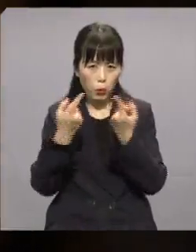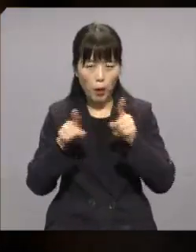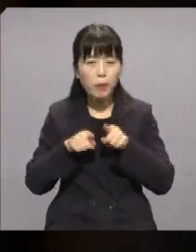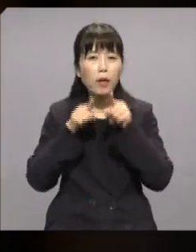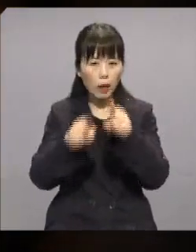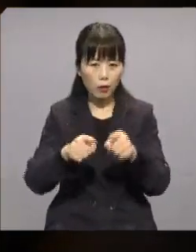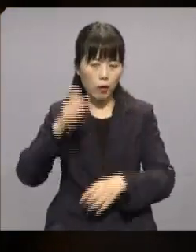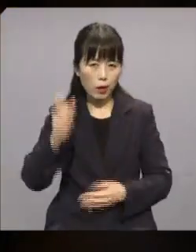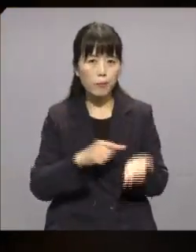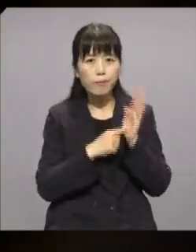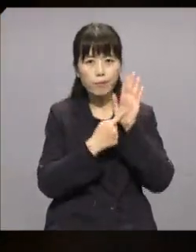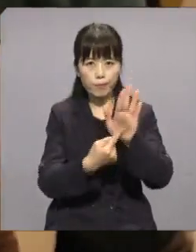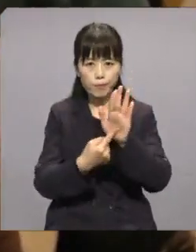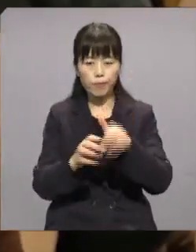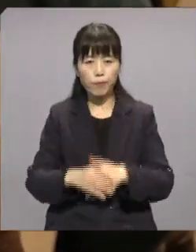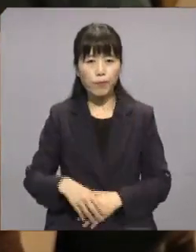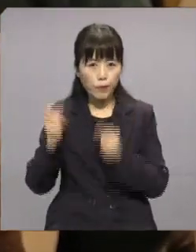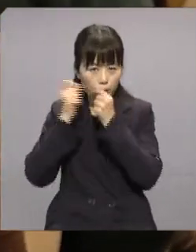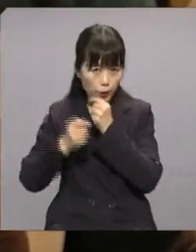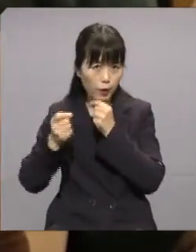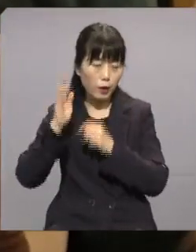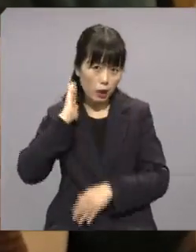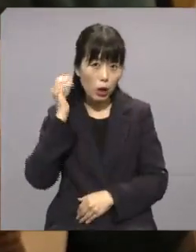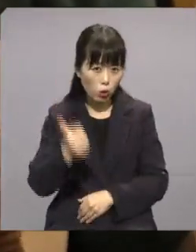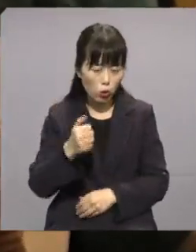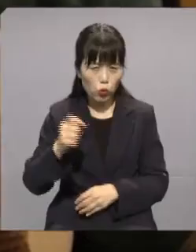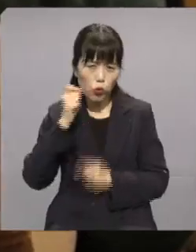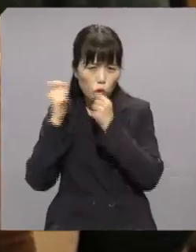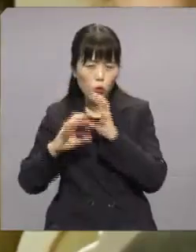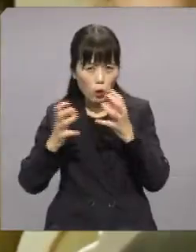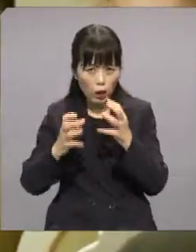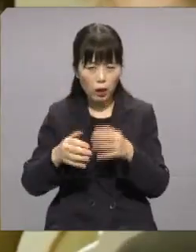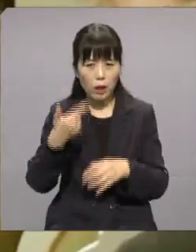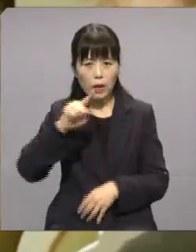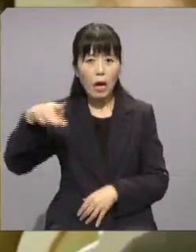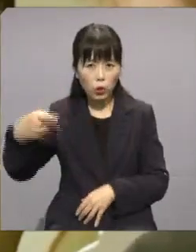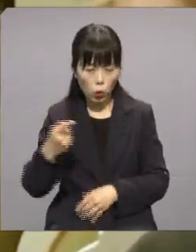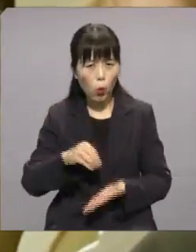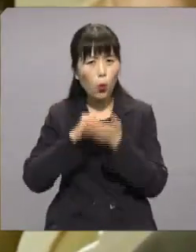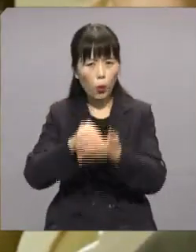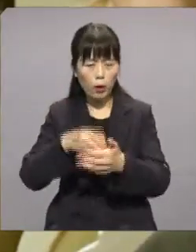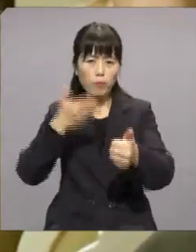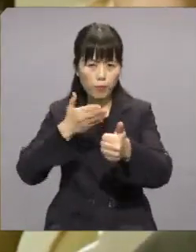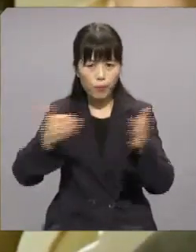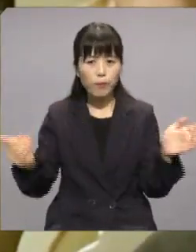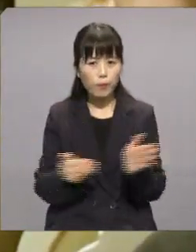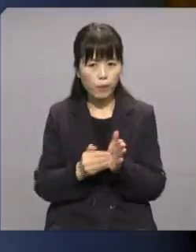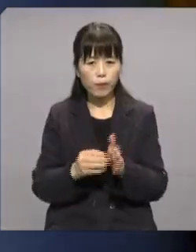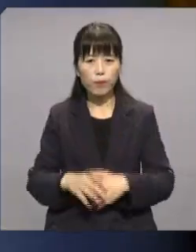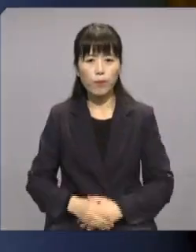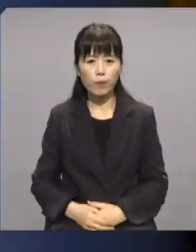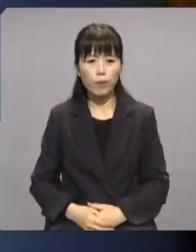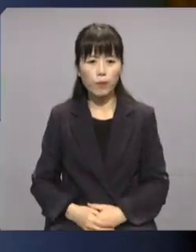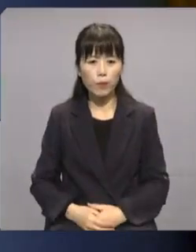함께 할 것이라고 강조했습니다. 젤렌스키 대통령은 우크라이나의 북대서양 조약기구 나토 가입을 요청했습니다.